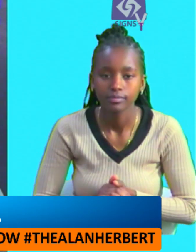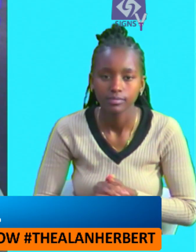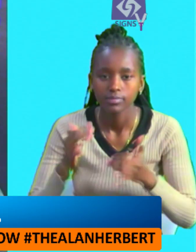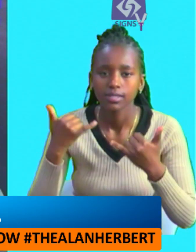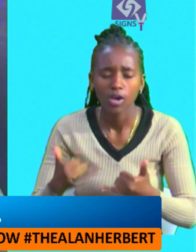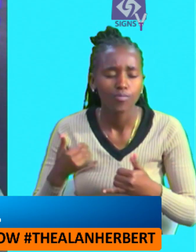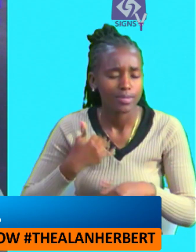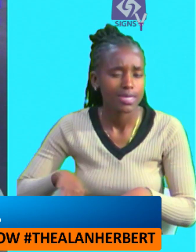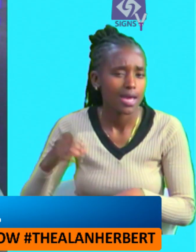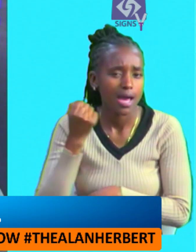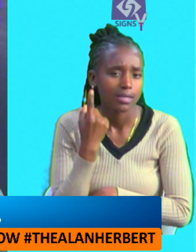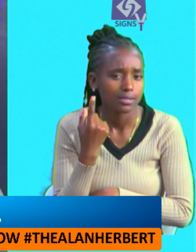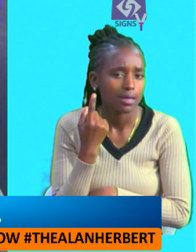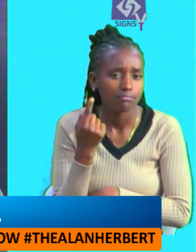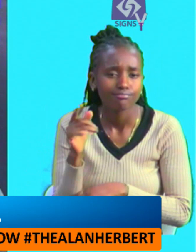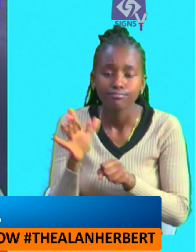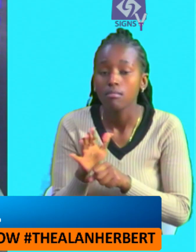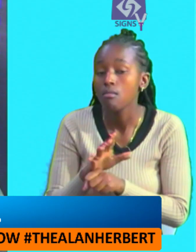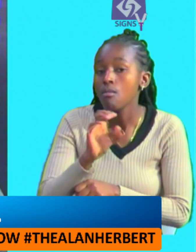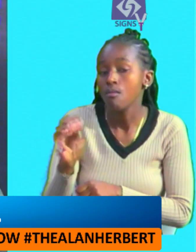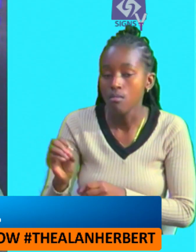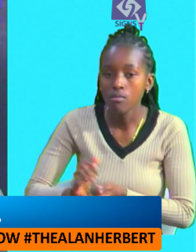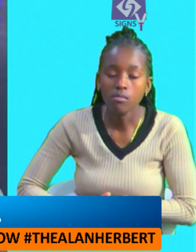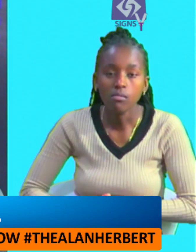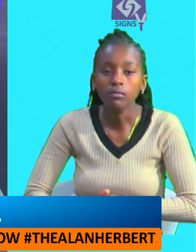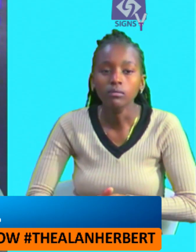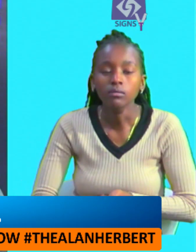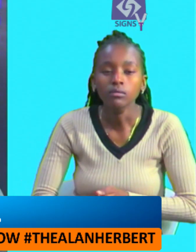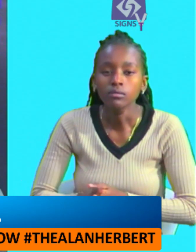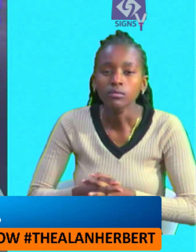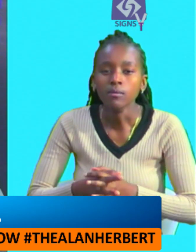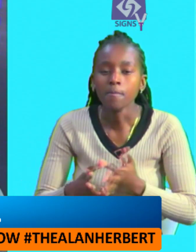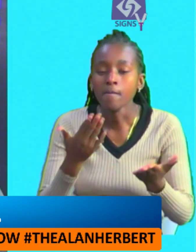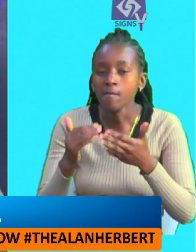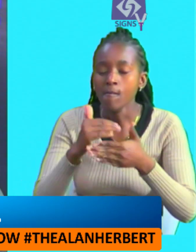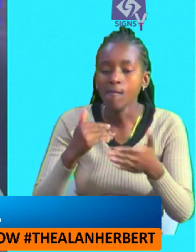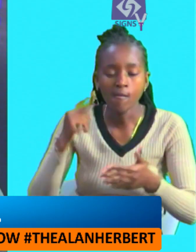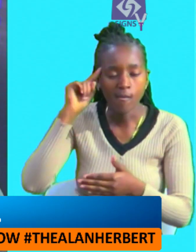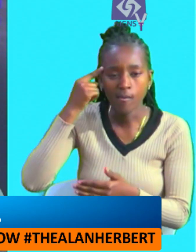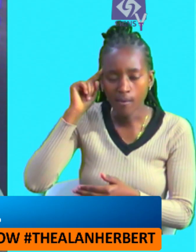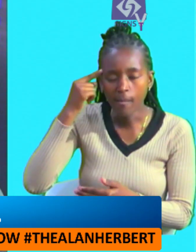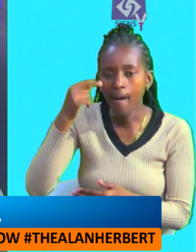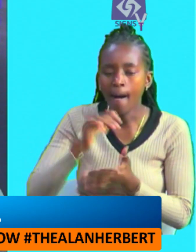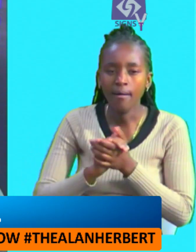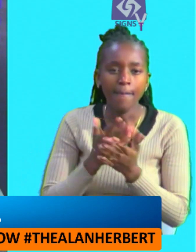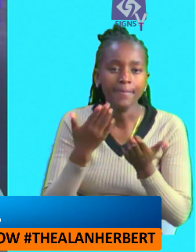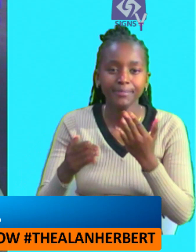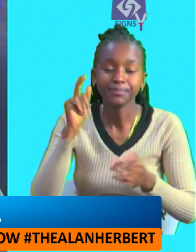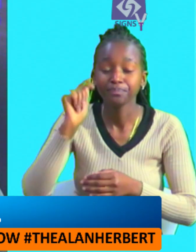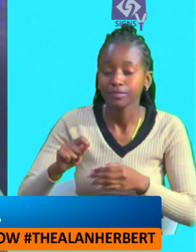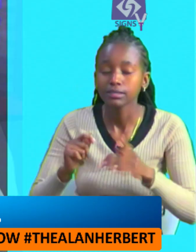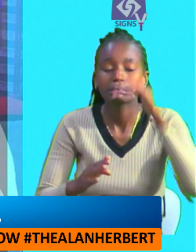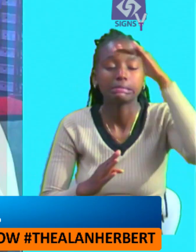podcast nini for real? Mimi sikuwa najua podcast nini. Nilikuwa nadhani ni ya wale waseye. Hapo hata sitawaifika